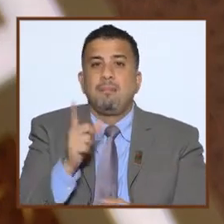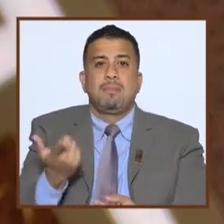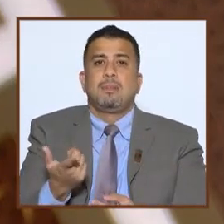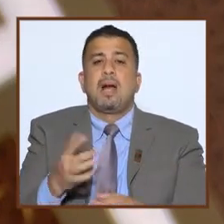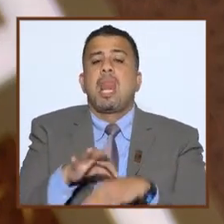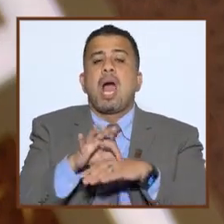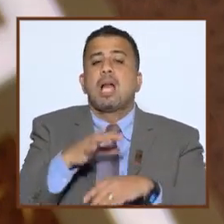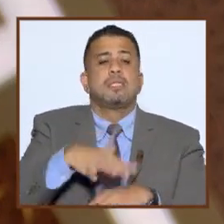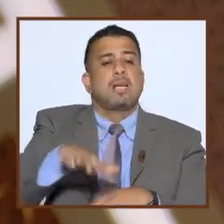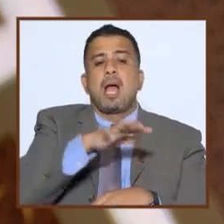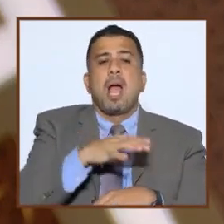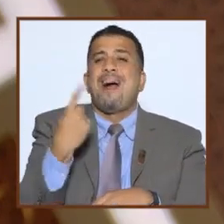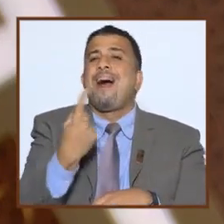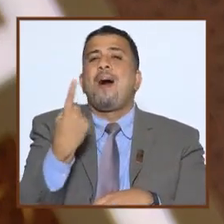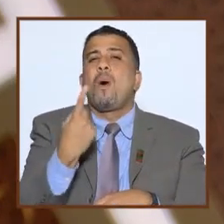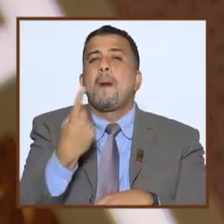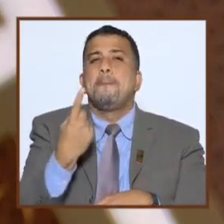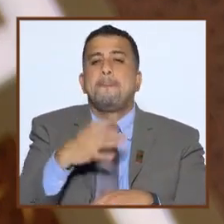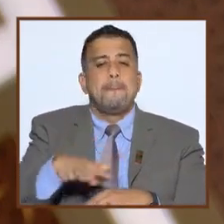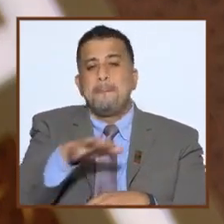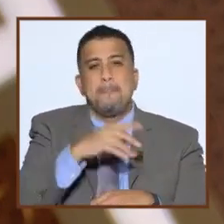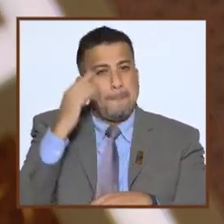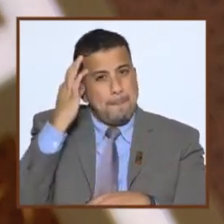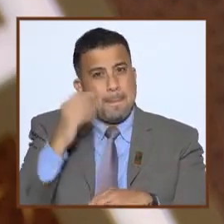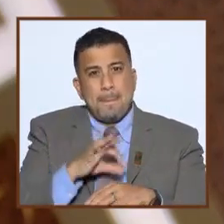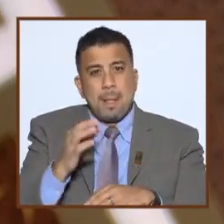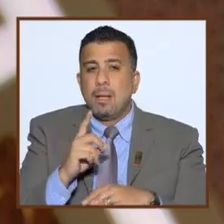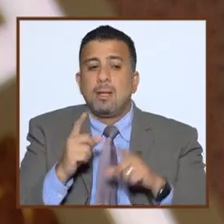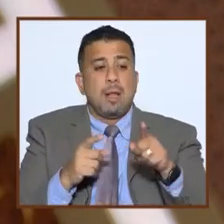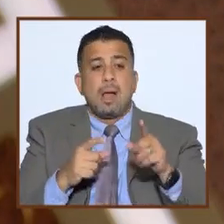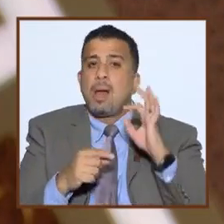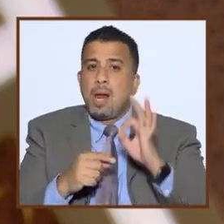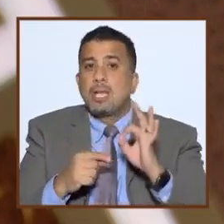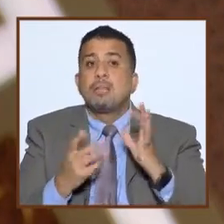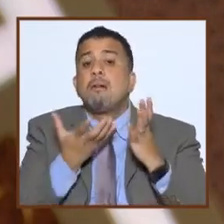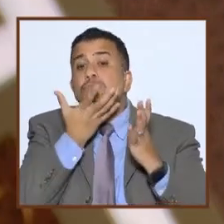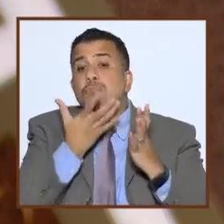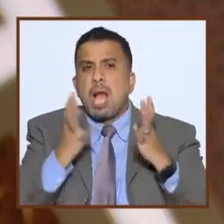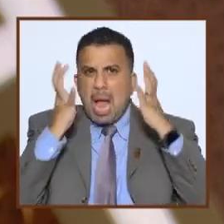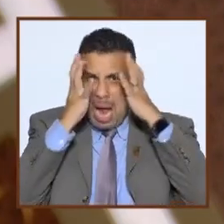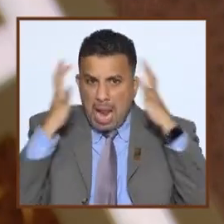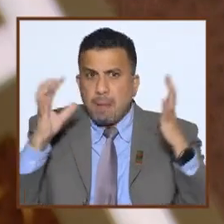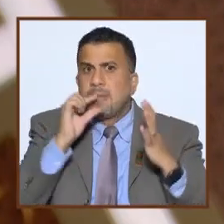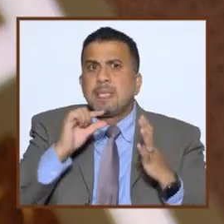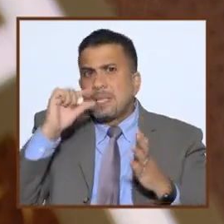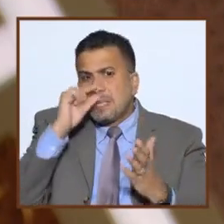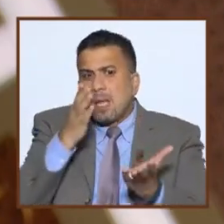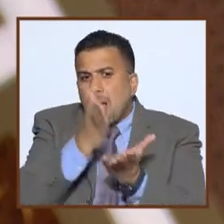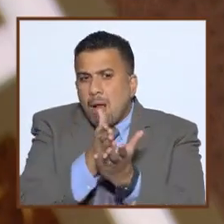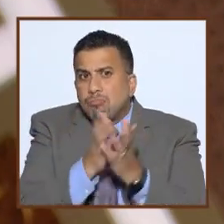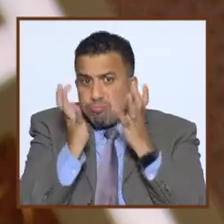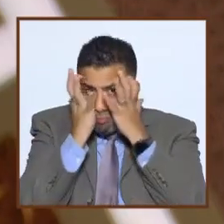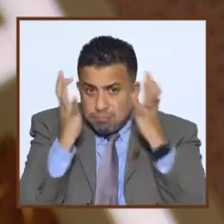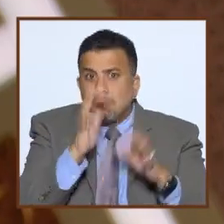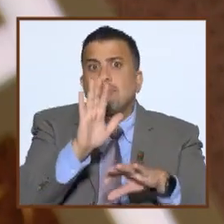العوام فتنه مع العلماء لانه ما سالوا العلماء الاكابر الامات اللي ما سالوا الذين على الحق ولذلك